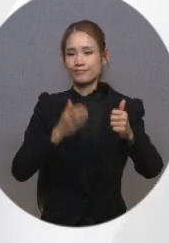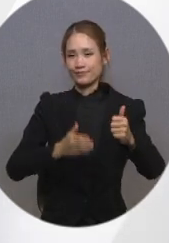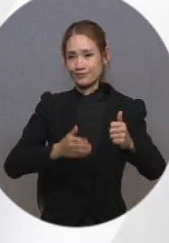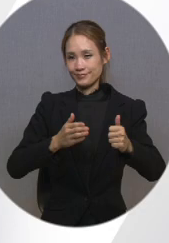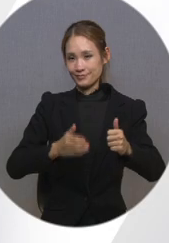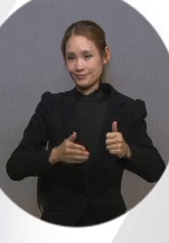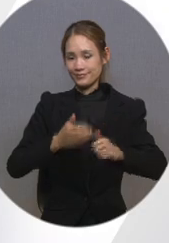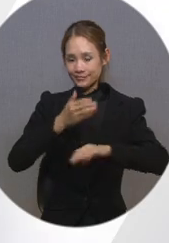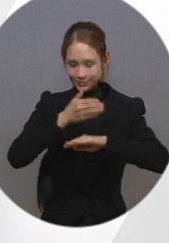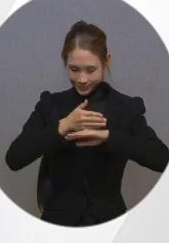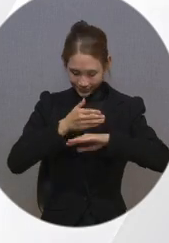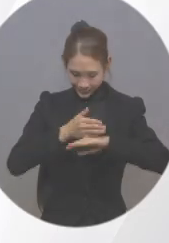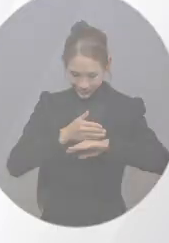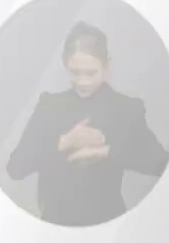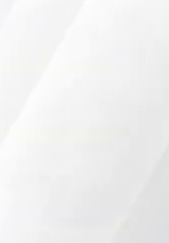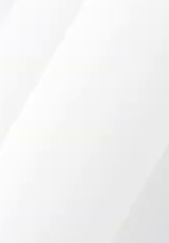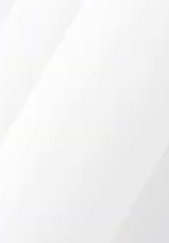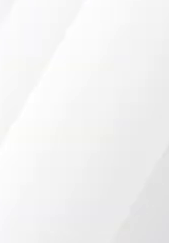감사합니다.